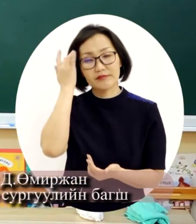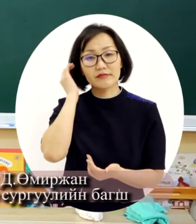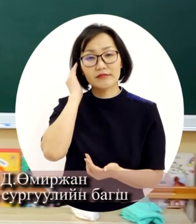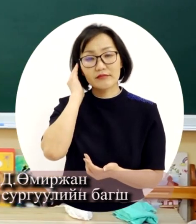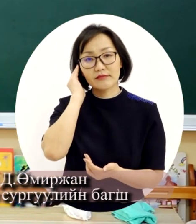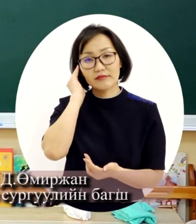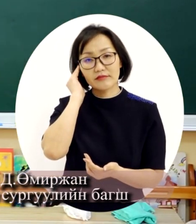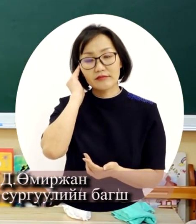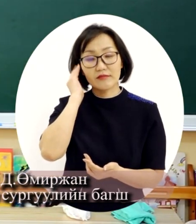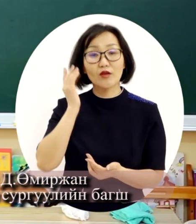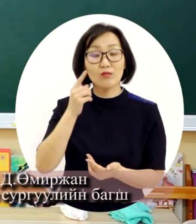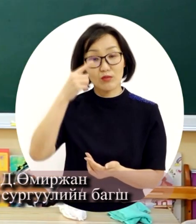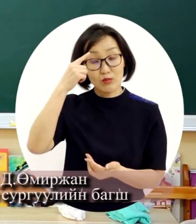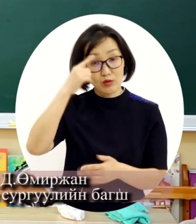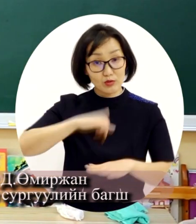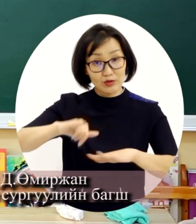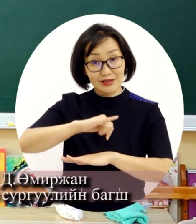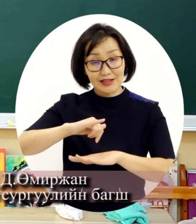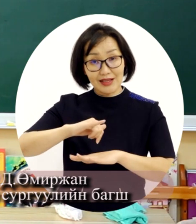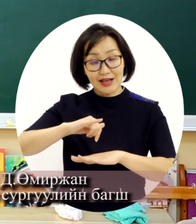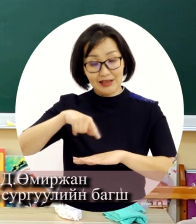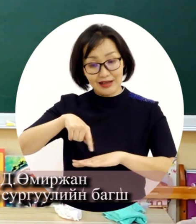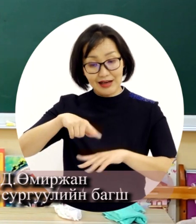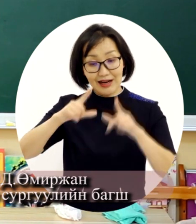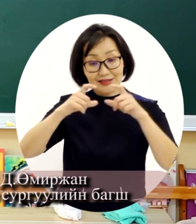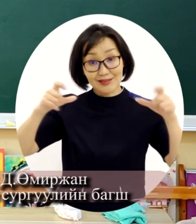Моңғол елінің жер картасын мұғалімдерін тақтаға орналастырды.